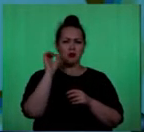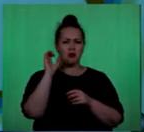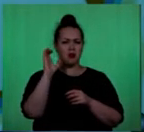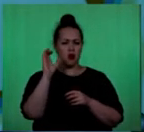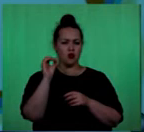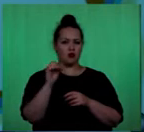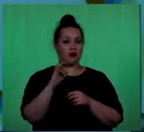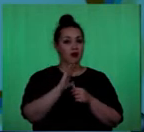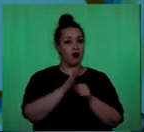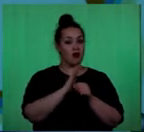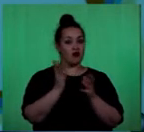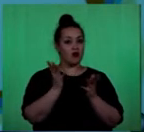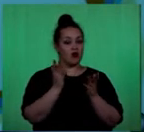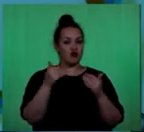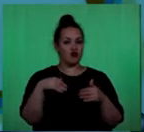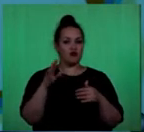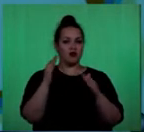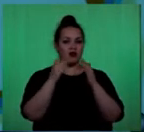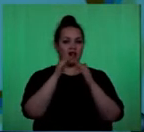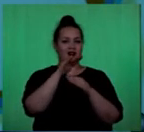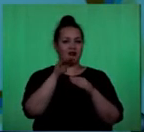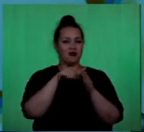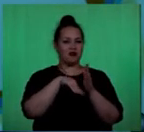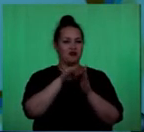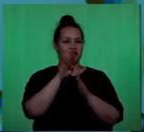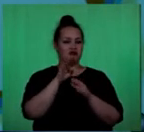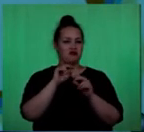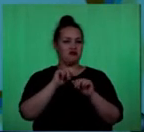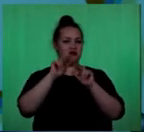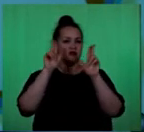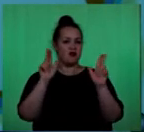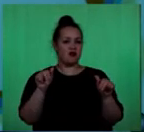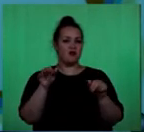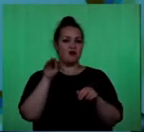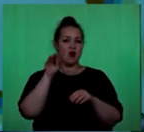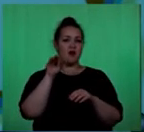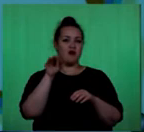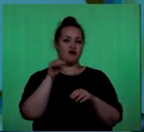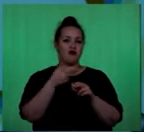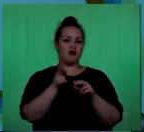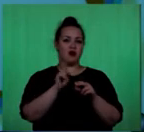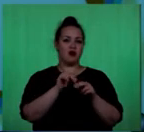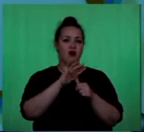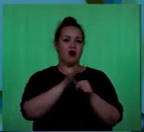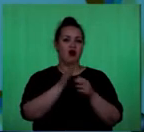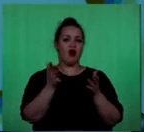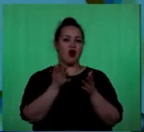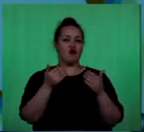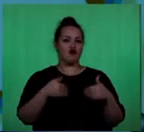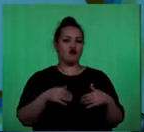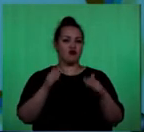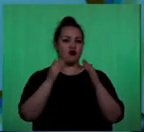карлсоном который живет на крыше лучший в мире специалист по паровым машинам это карлсон который живет на крыше